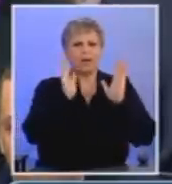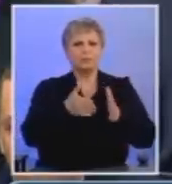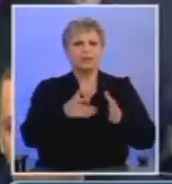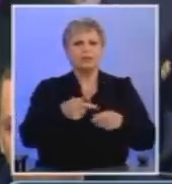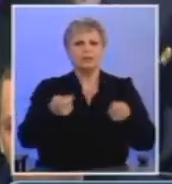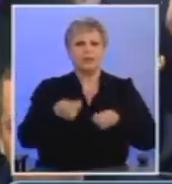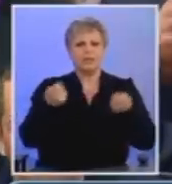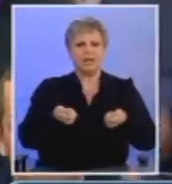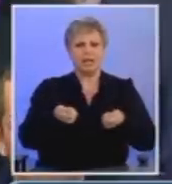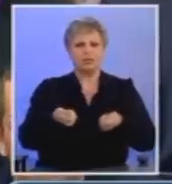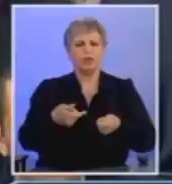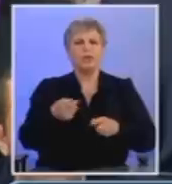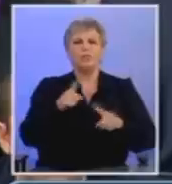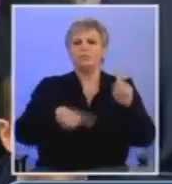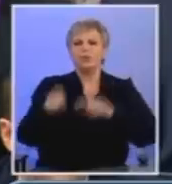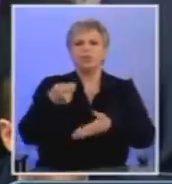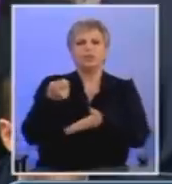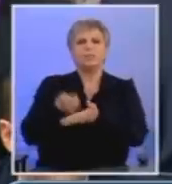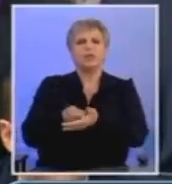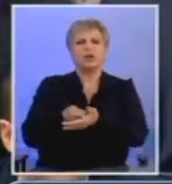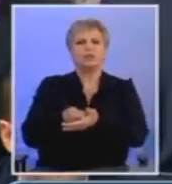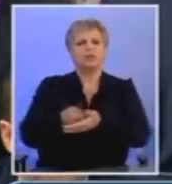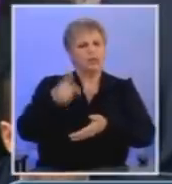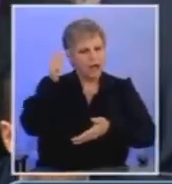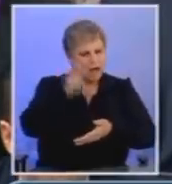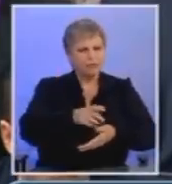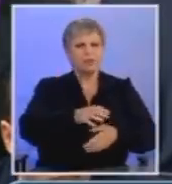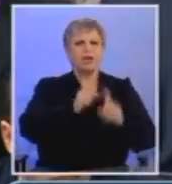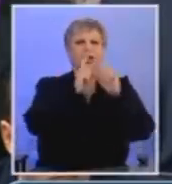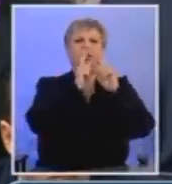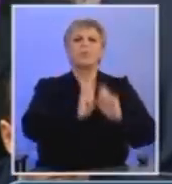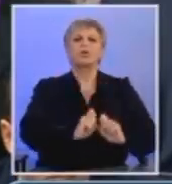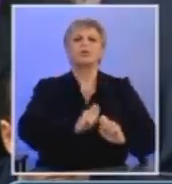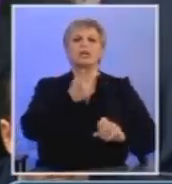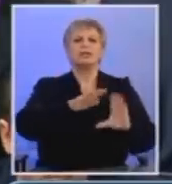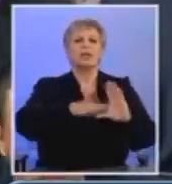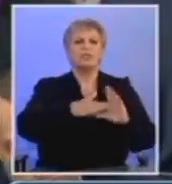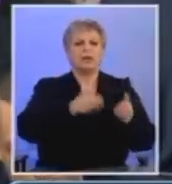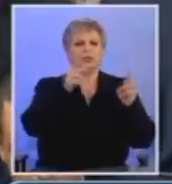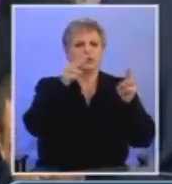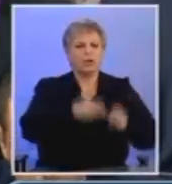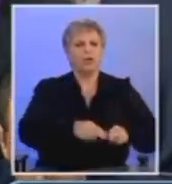τους και στους καταναλωτές. Θα μεγαλώσει ακόμη περισσότερο η ανεργία. Και ενώ